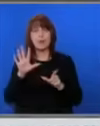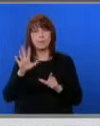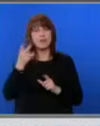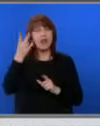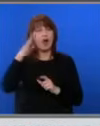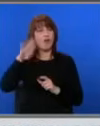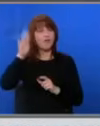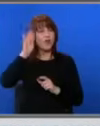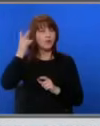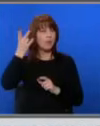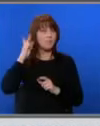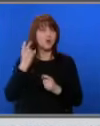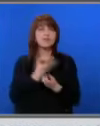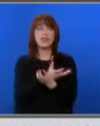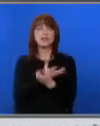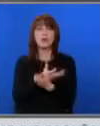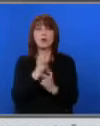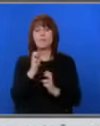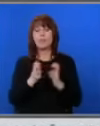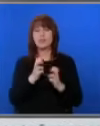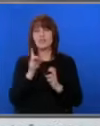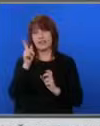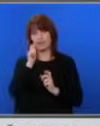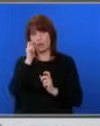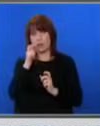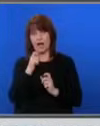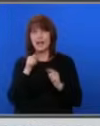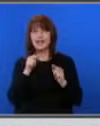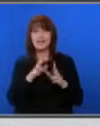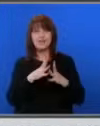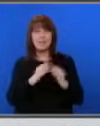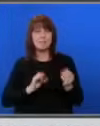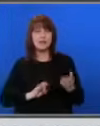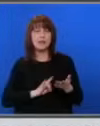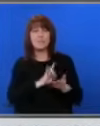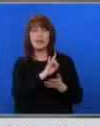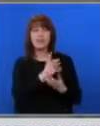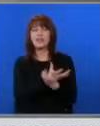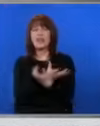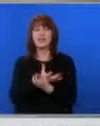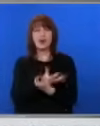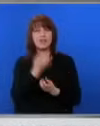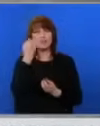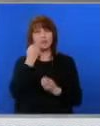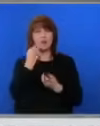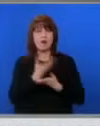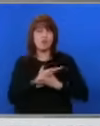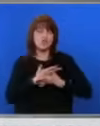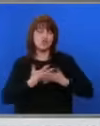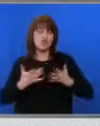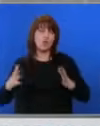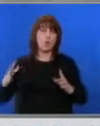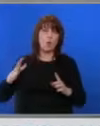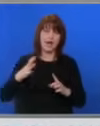дрон, произведен в Украина. През последните 8 месеца подобни безпилотни апарати са били използвани при множество атаки срещу руски